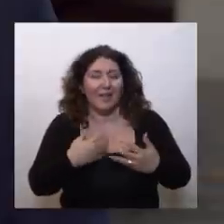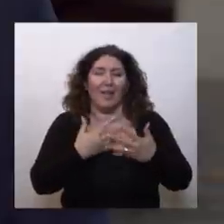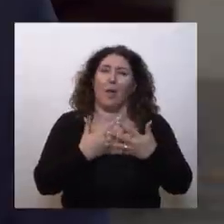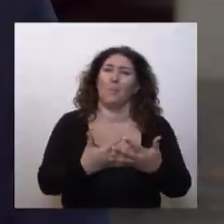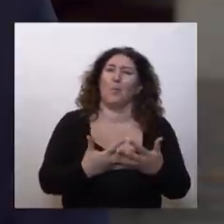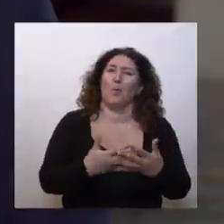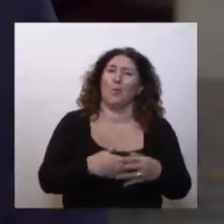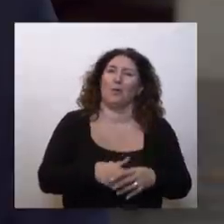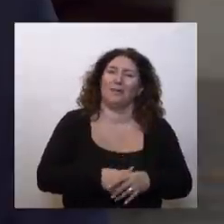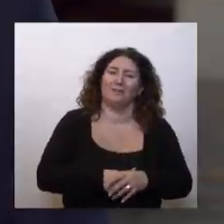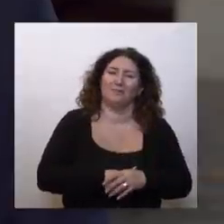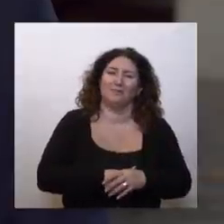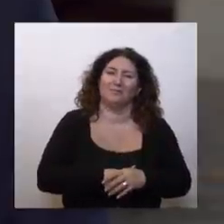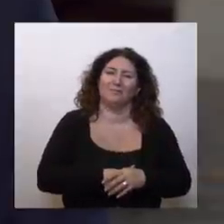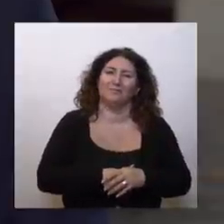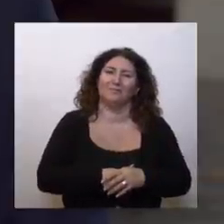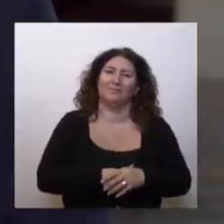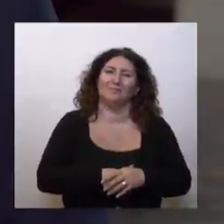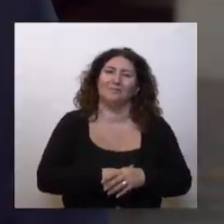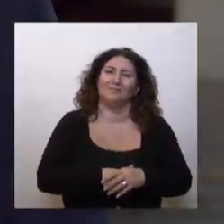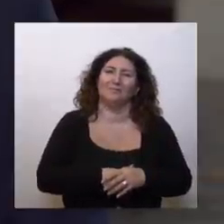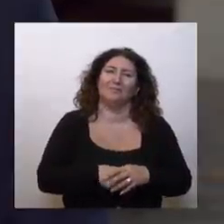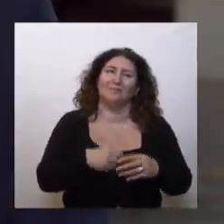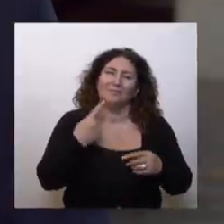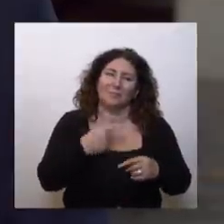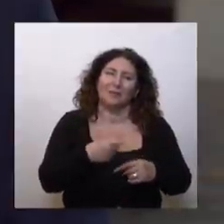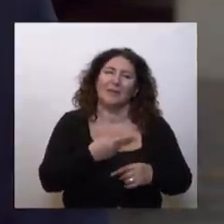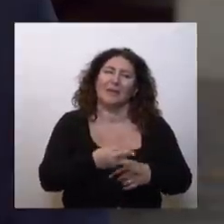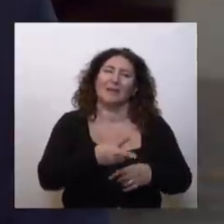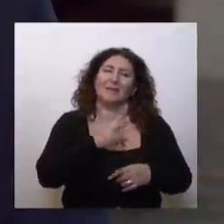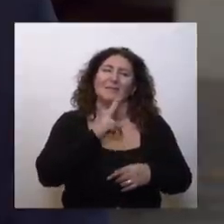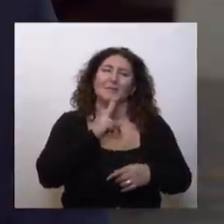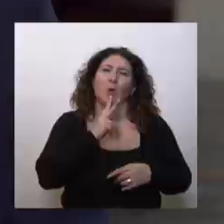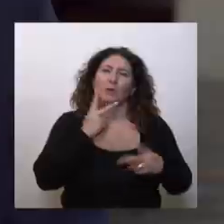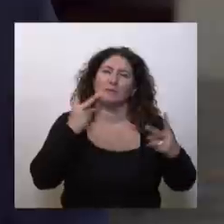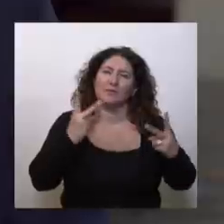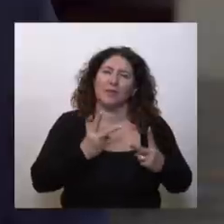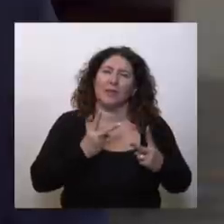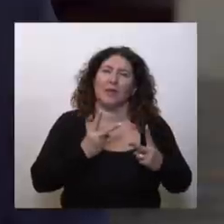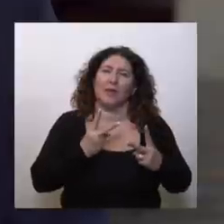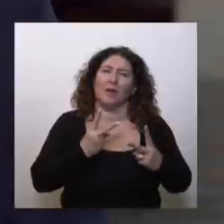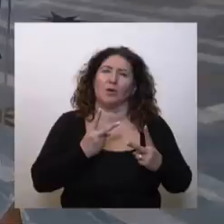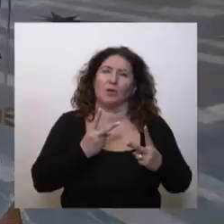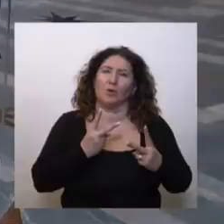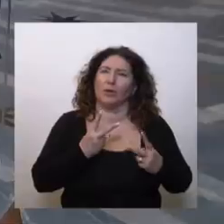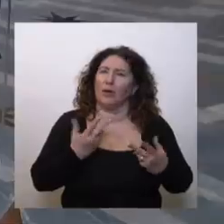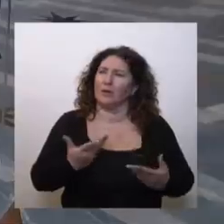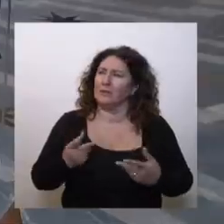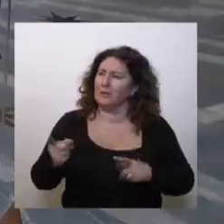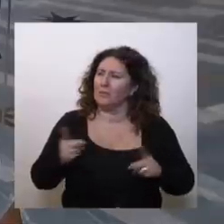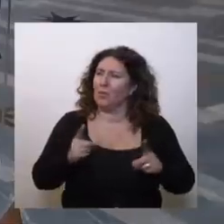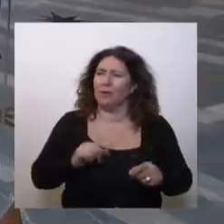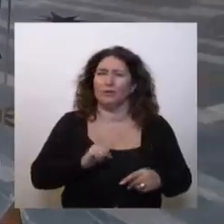amore. Forse l'unica vera risposta possibile in questa sofferenza.